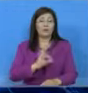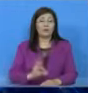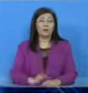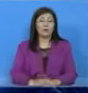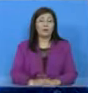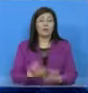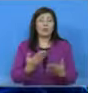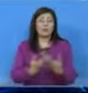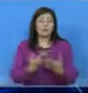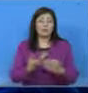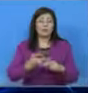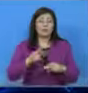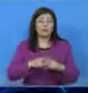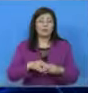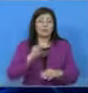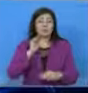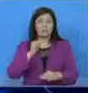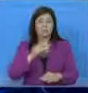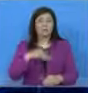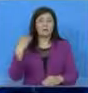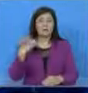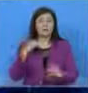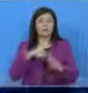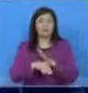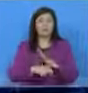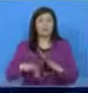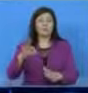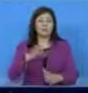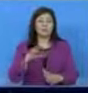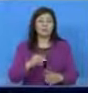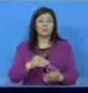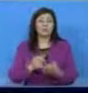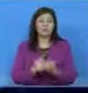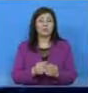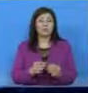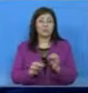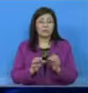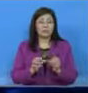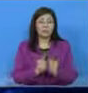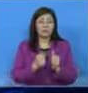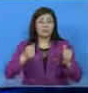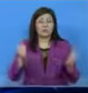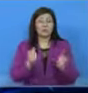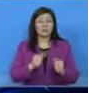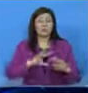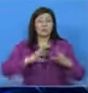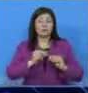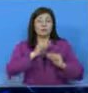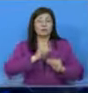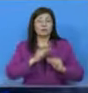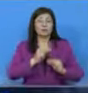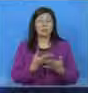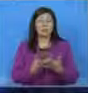2,68. Если проанализировать данные, озвученные специалистом, то Актобе входит в число областей среднего звена по разводу. Конечно, в результате системной работы этот показатель